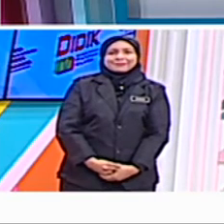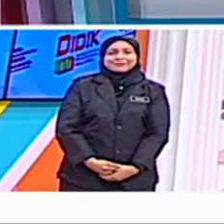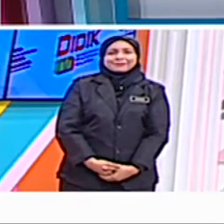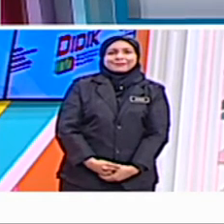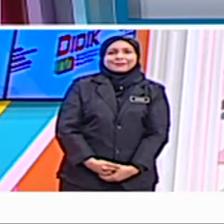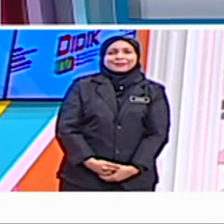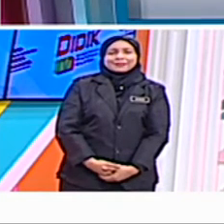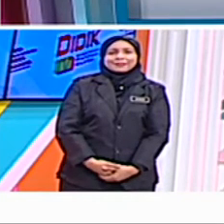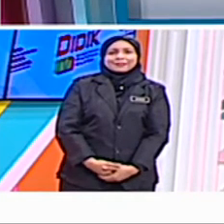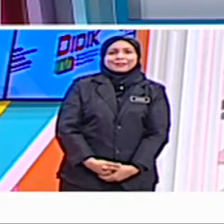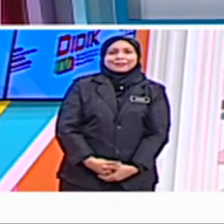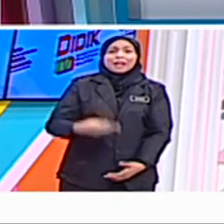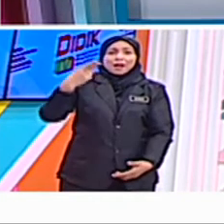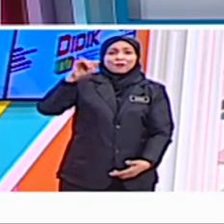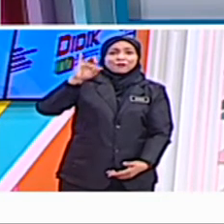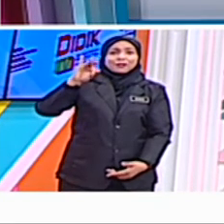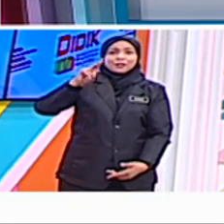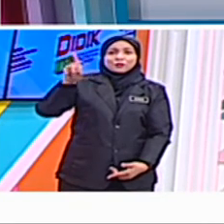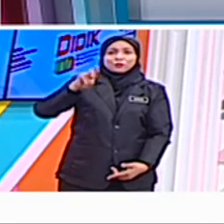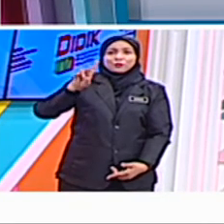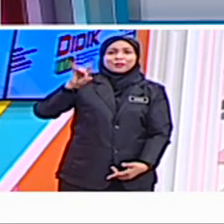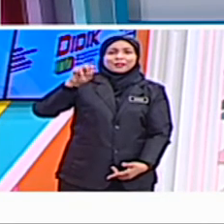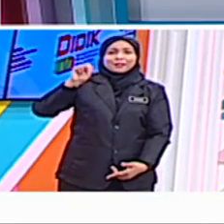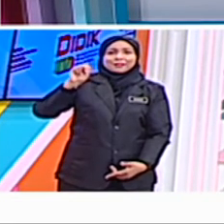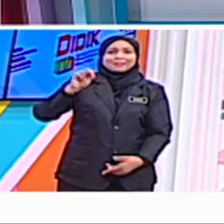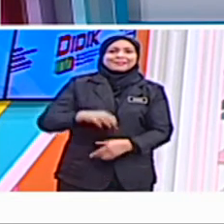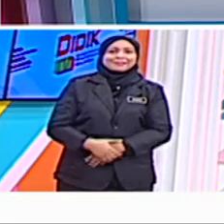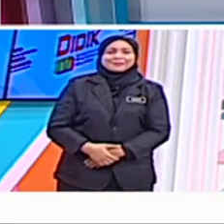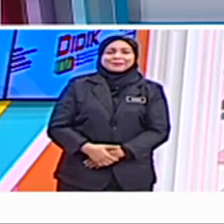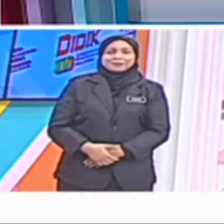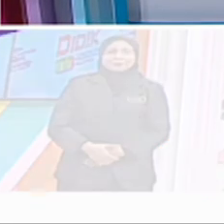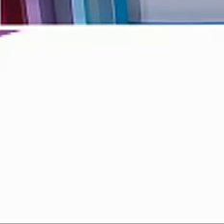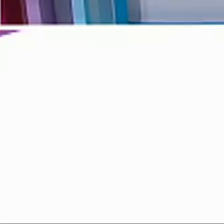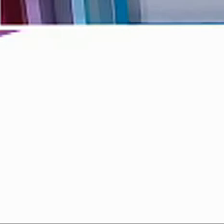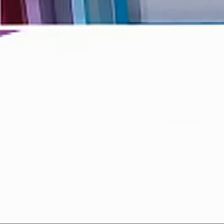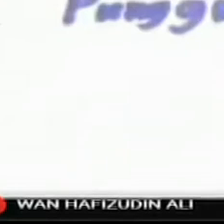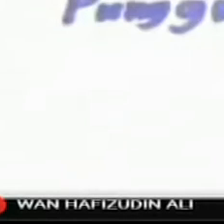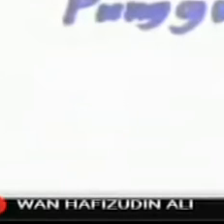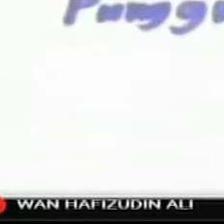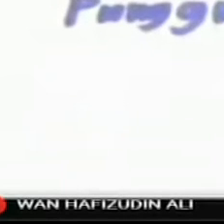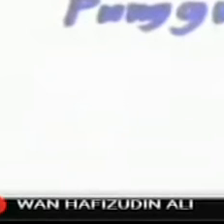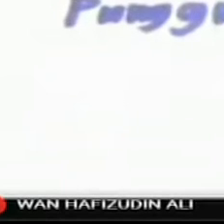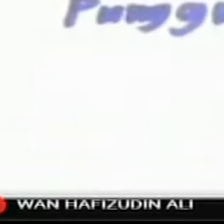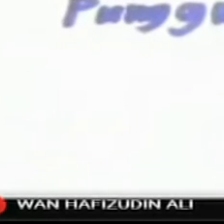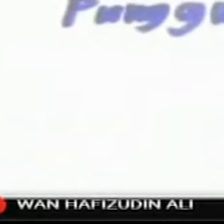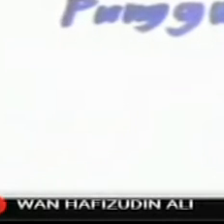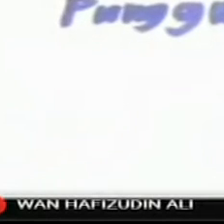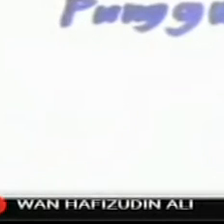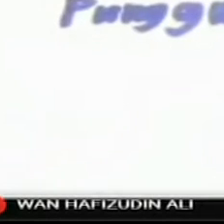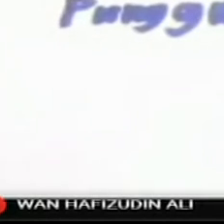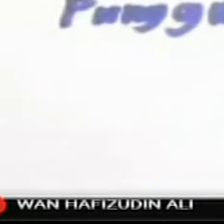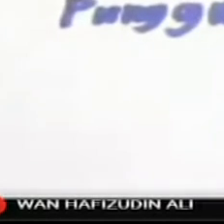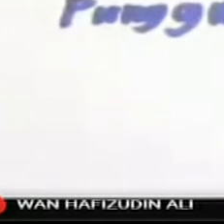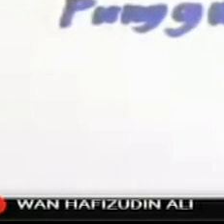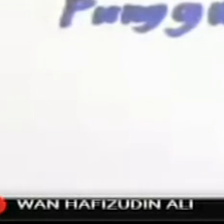Gambar Hafizuddin. Nampak? Nampak muka dia separuh, nampak dia punya. Nampak muka Hafizuddin dia besar kat